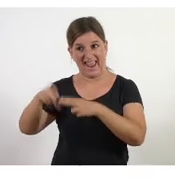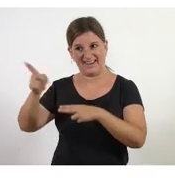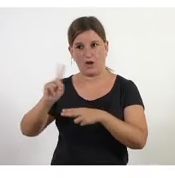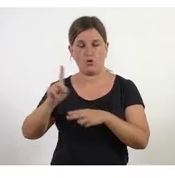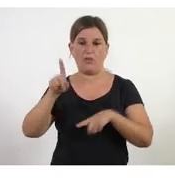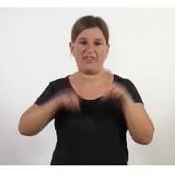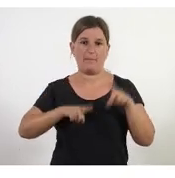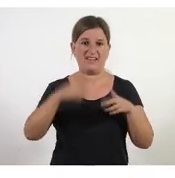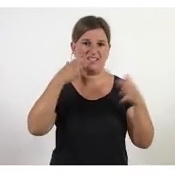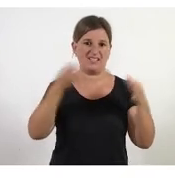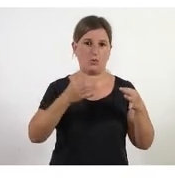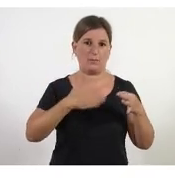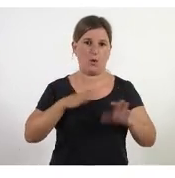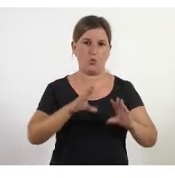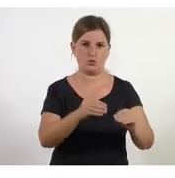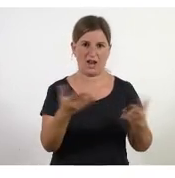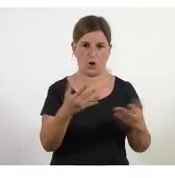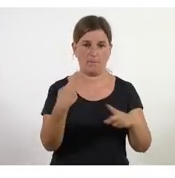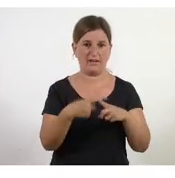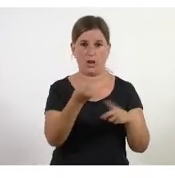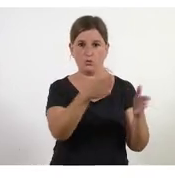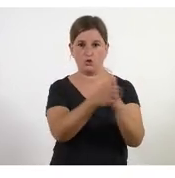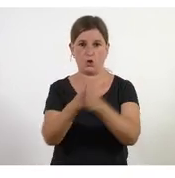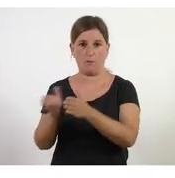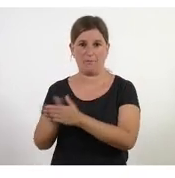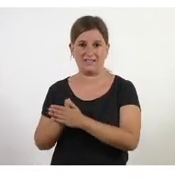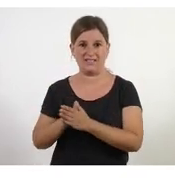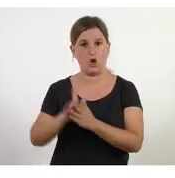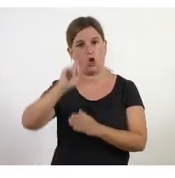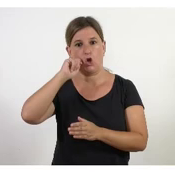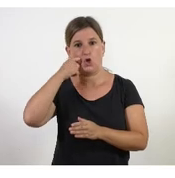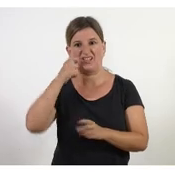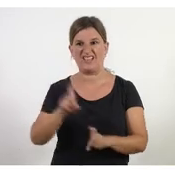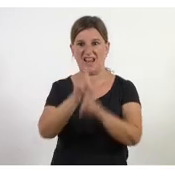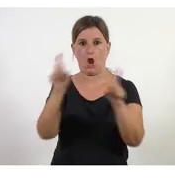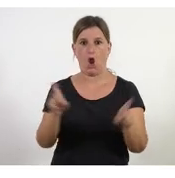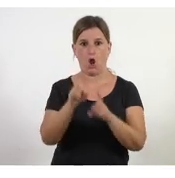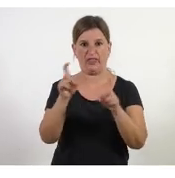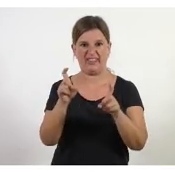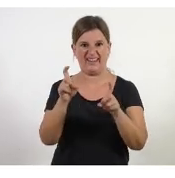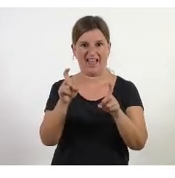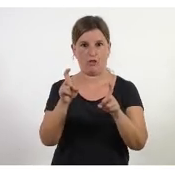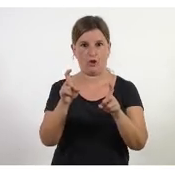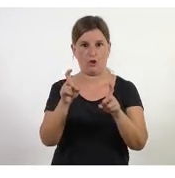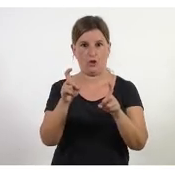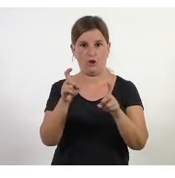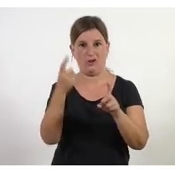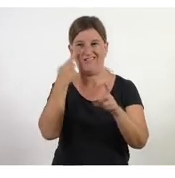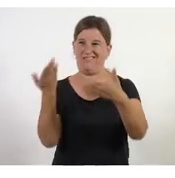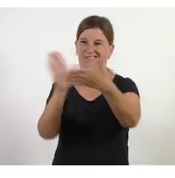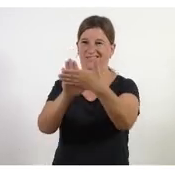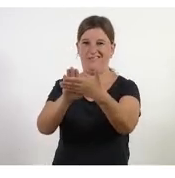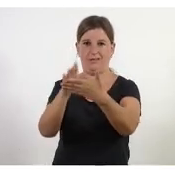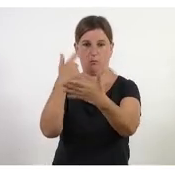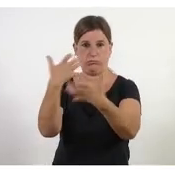l'utilitzem, no? Jo he vist a vegades companys meus que tenen la contrasenya de l'ordinador amb l'ordinador en un post-it, no? Ens